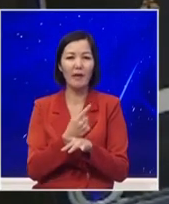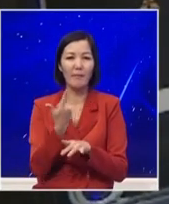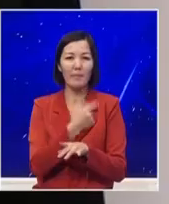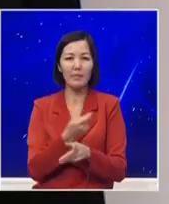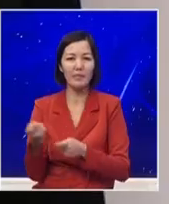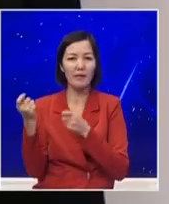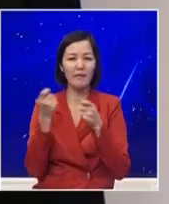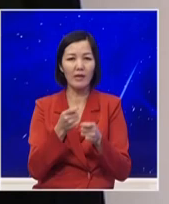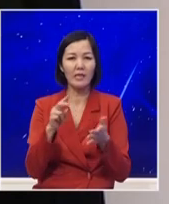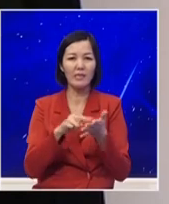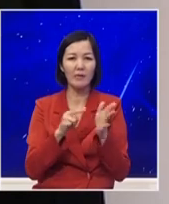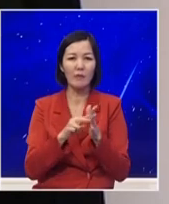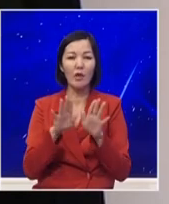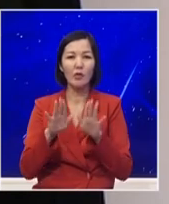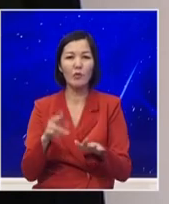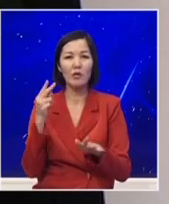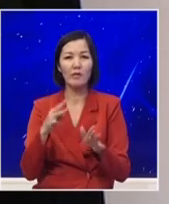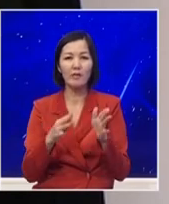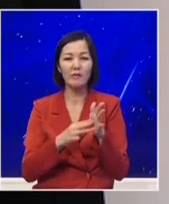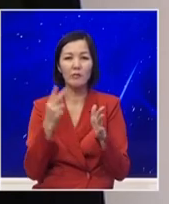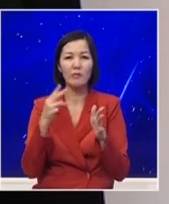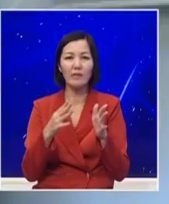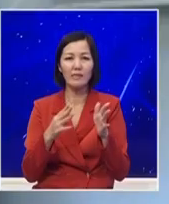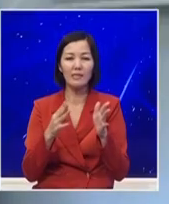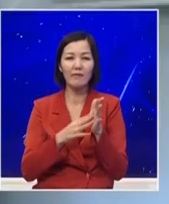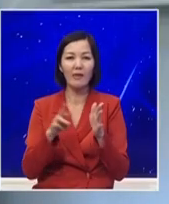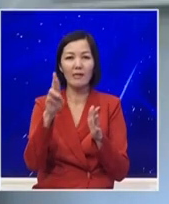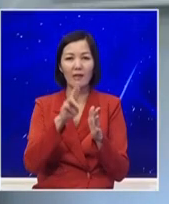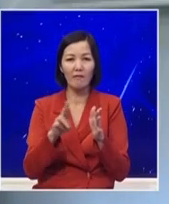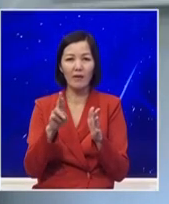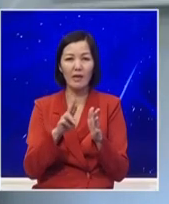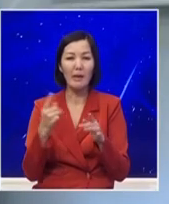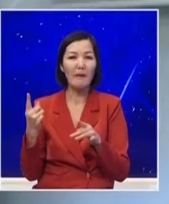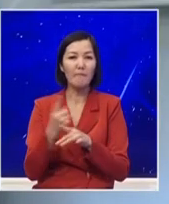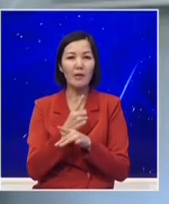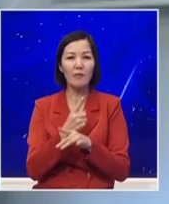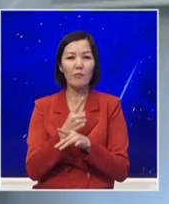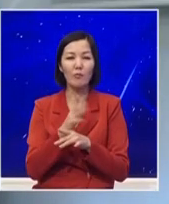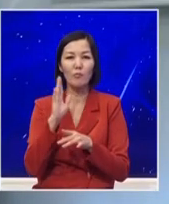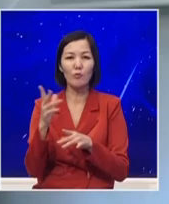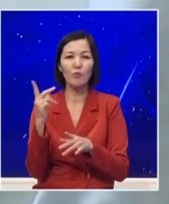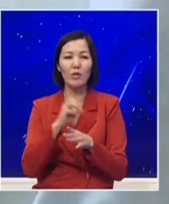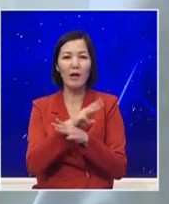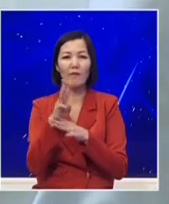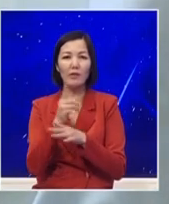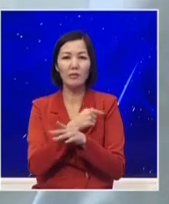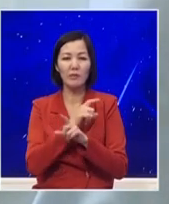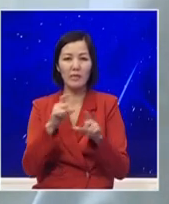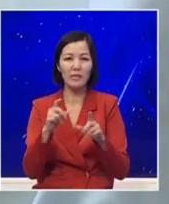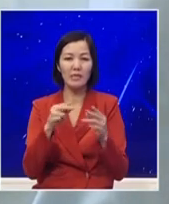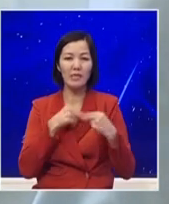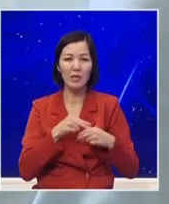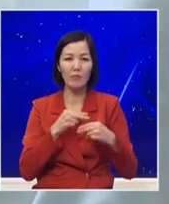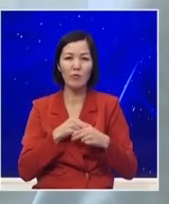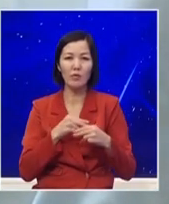вакцины в регион запланирована только на 28-29 января. В первую очередь ей будут охвачены медицинские работники